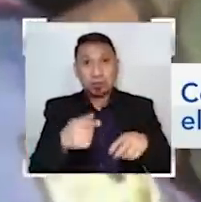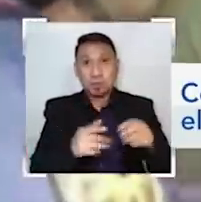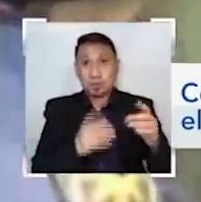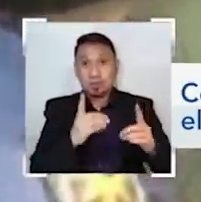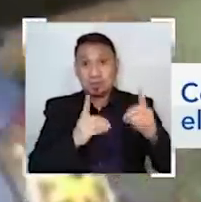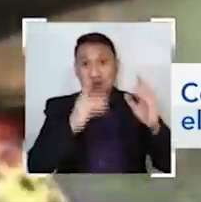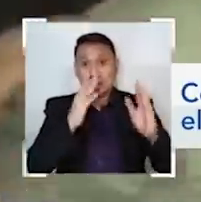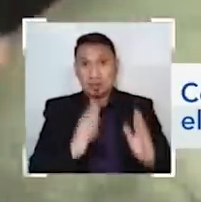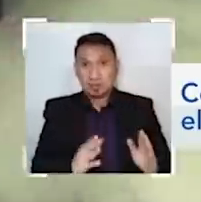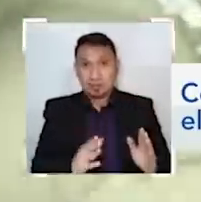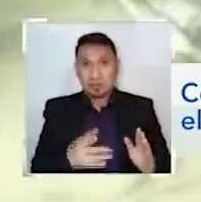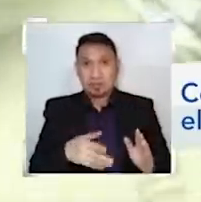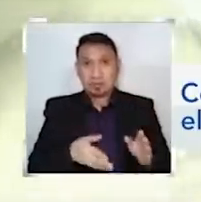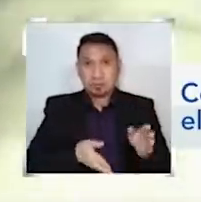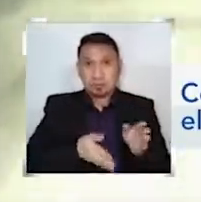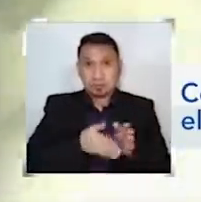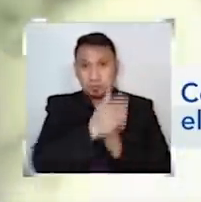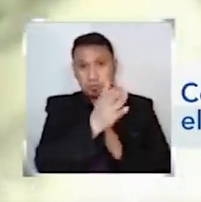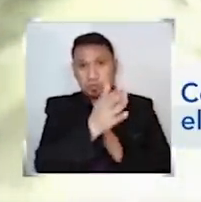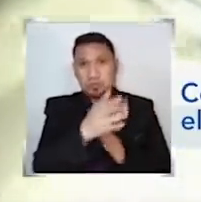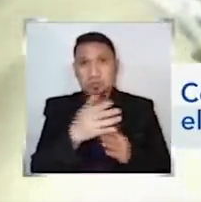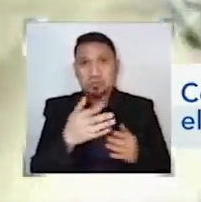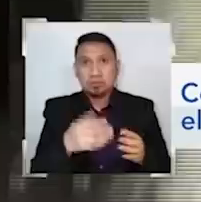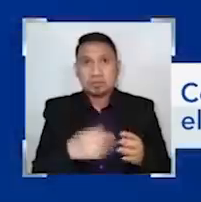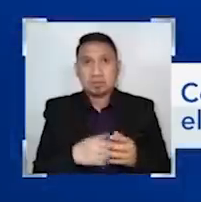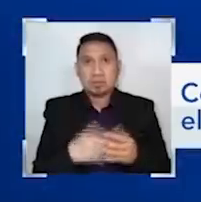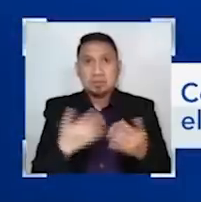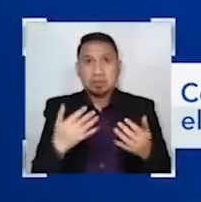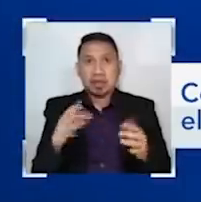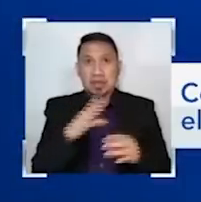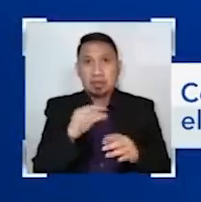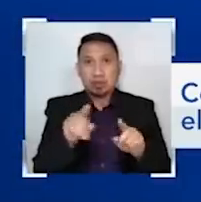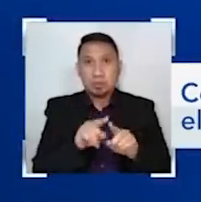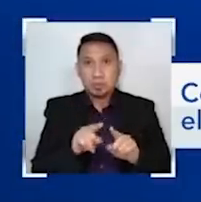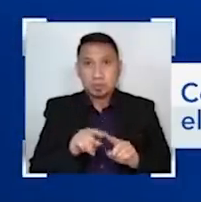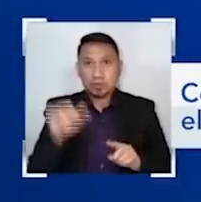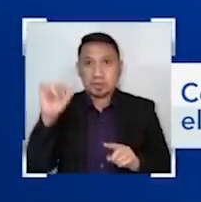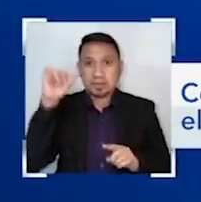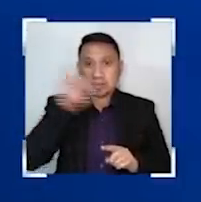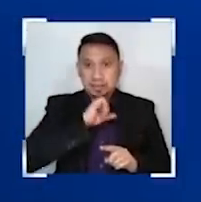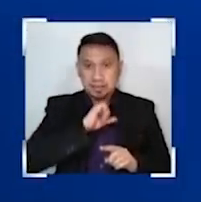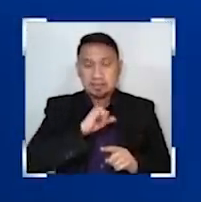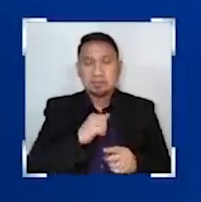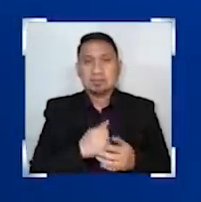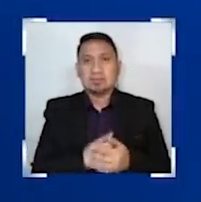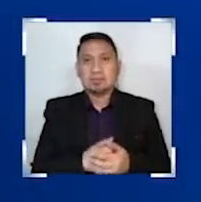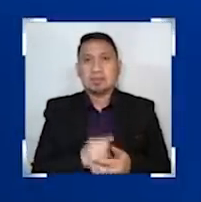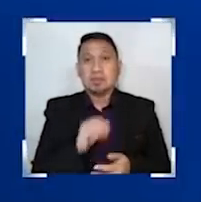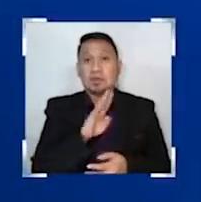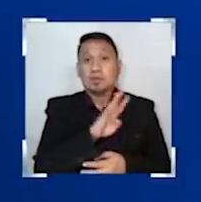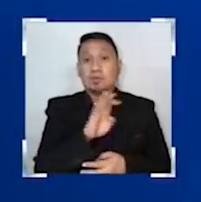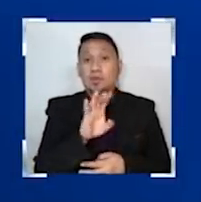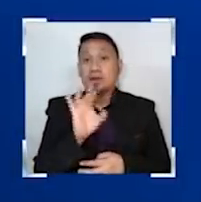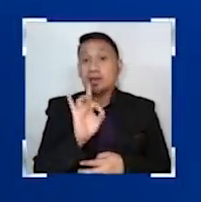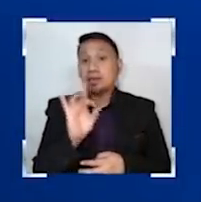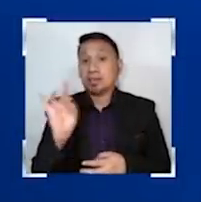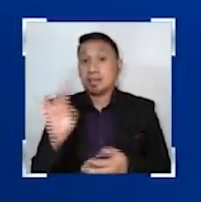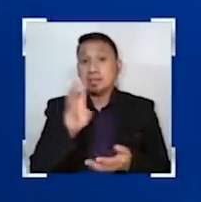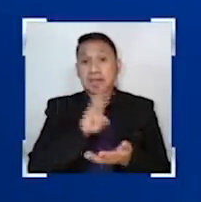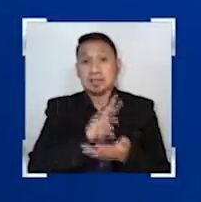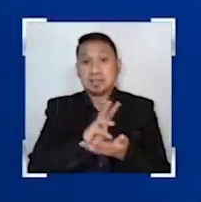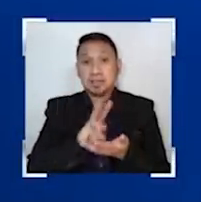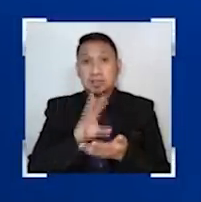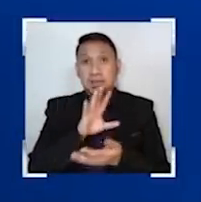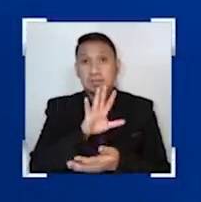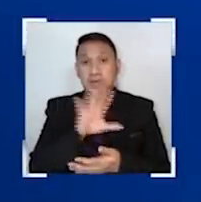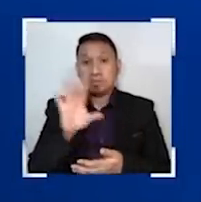siya humarurot pagdating sa COMELEC checkpoint. Nakainom pa. Sa buong bansa, 488 na mga bayan at 58 na lungsod